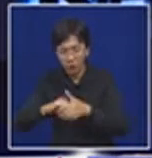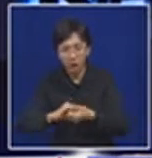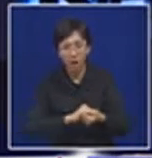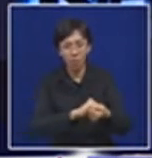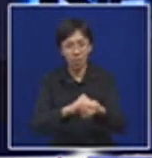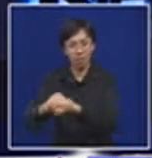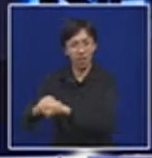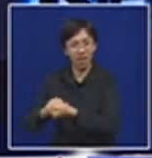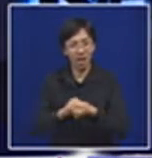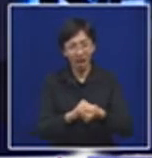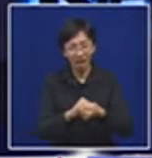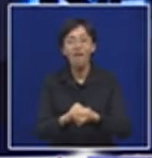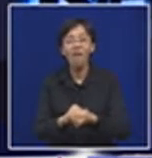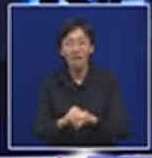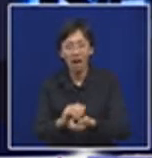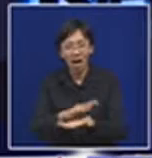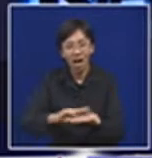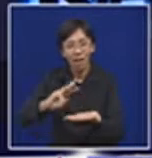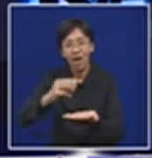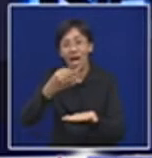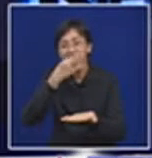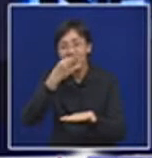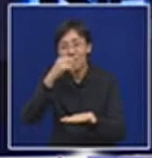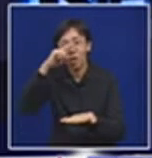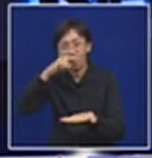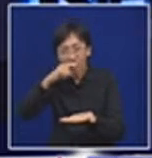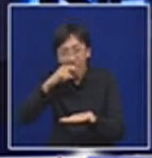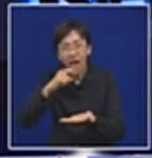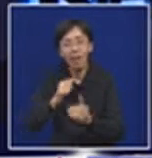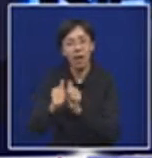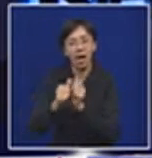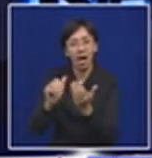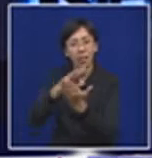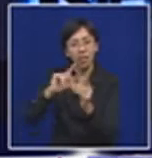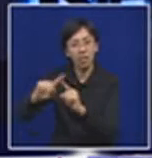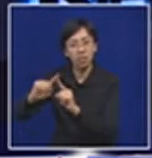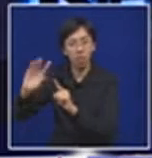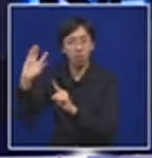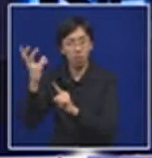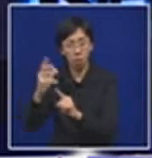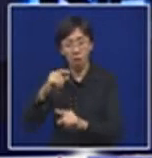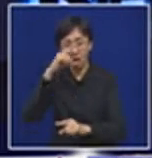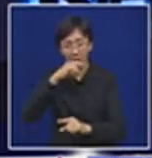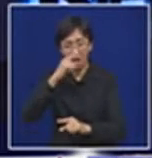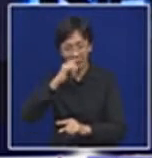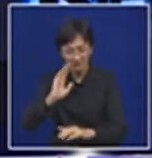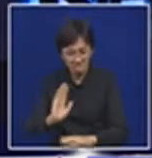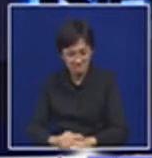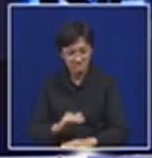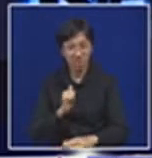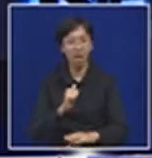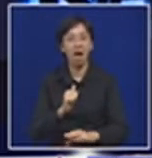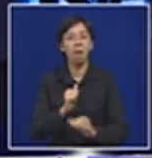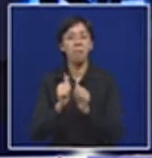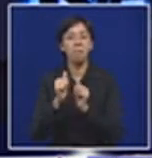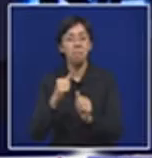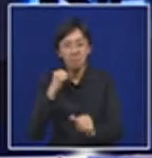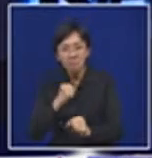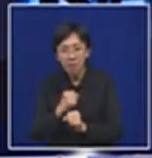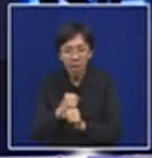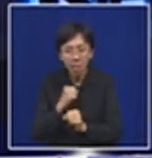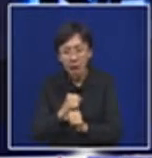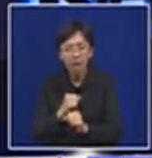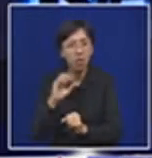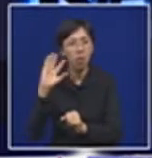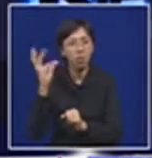ค่ะผลักดันอาชีวศึกษาไทยสู่การแข่งขันในตลาดโลกเพื่อที่จะเพิ่มขีดความสามารถสู่สากลตั้งเป้าเห็นผลอย่างเป็นรูป